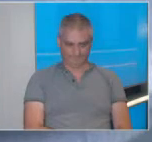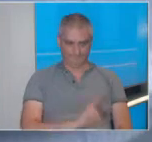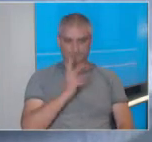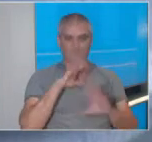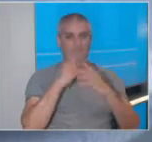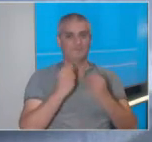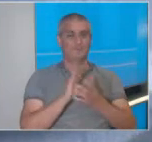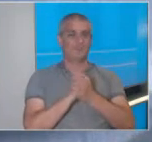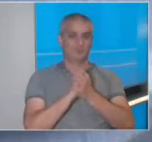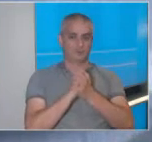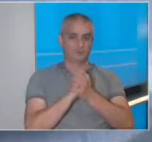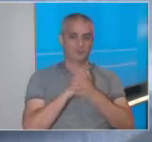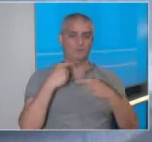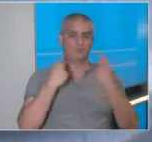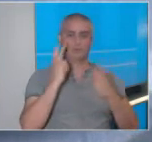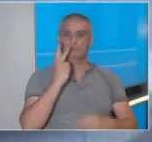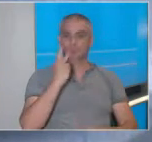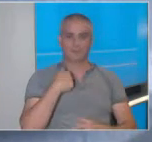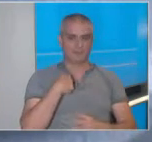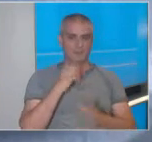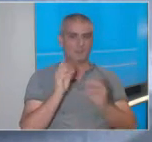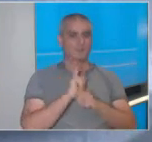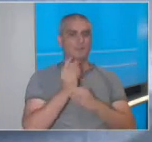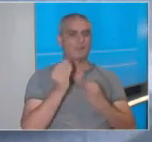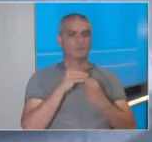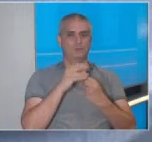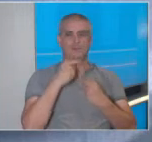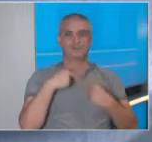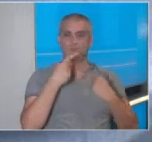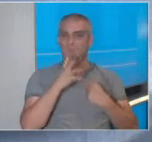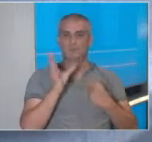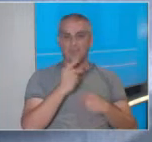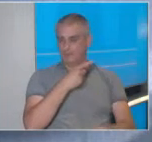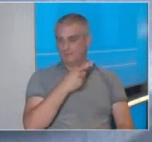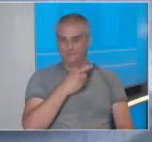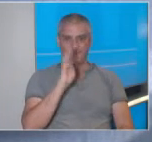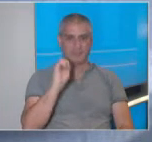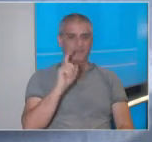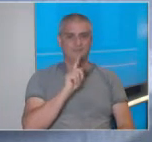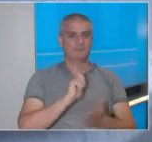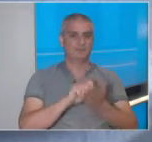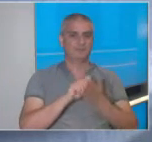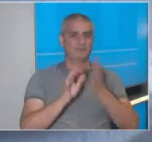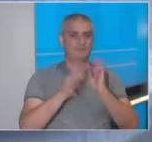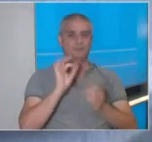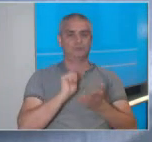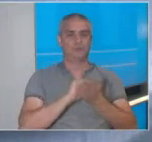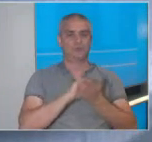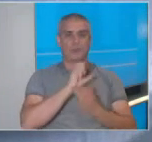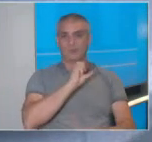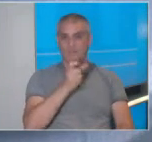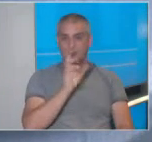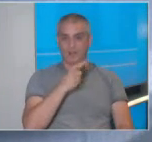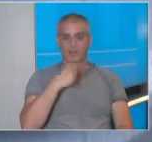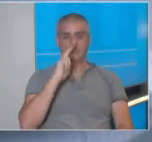שוב ערב טוב ושלום לכם, יום שני, אנחנו מיד במוסף היומי עם מתן וסרמן, הכתב המשפטי של מעריב,